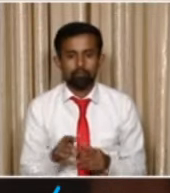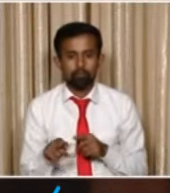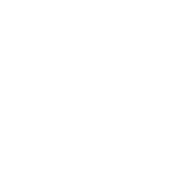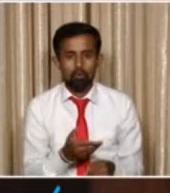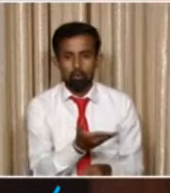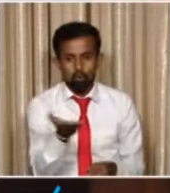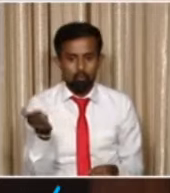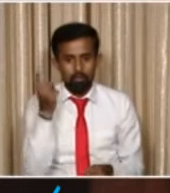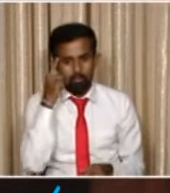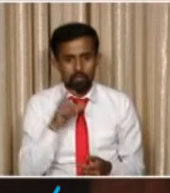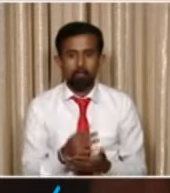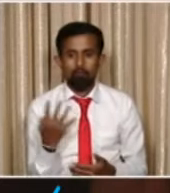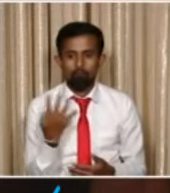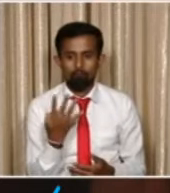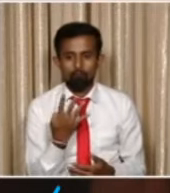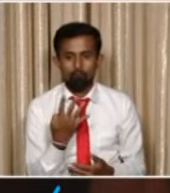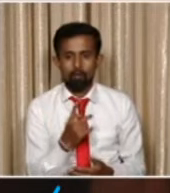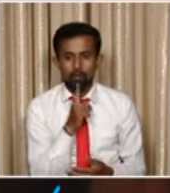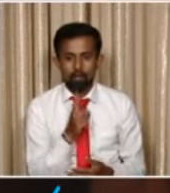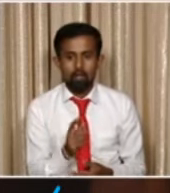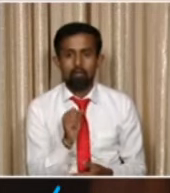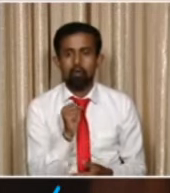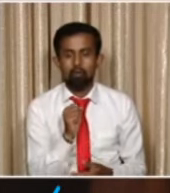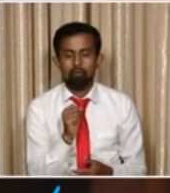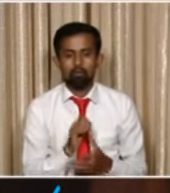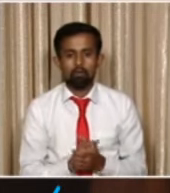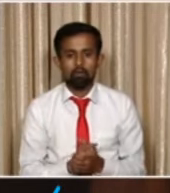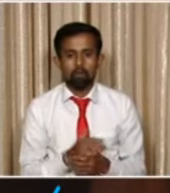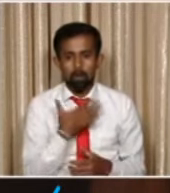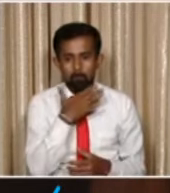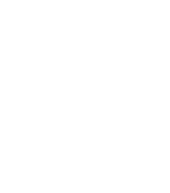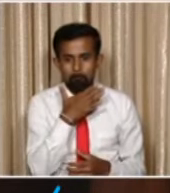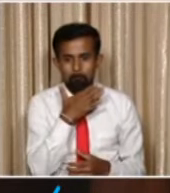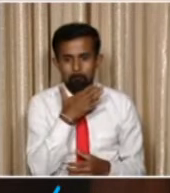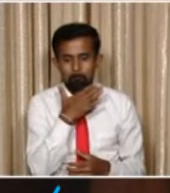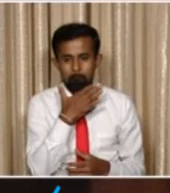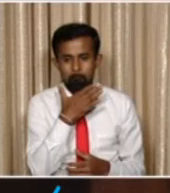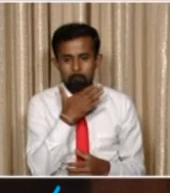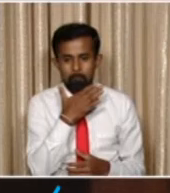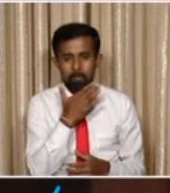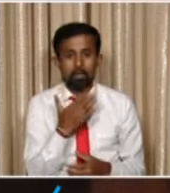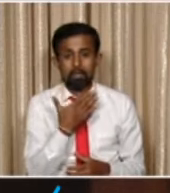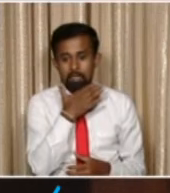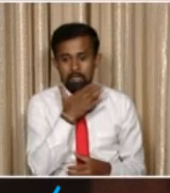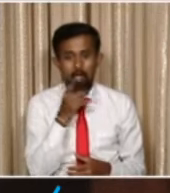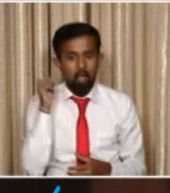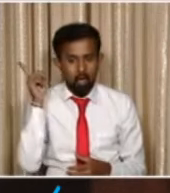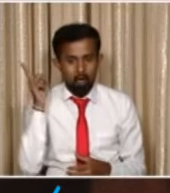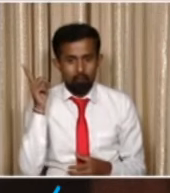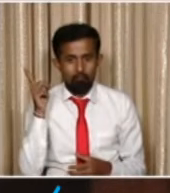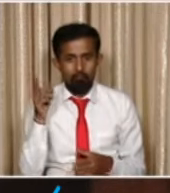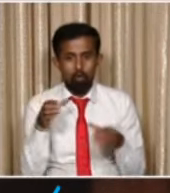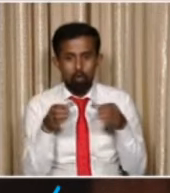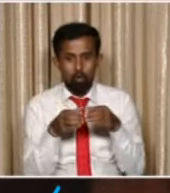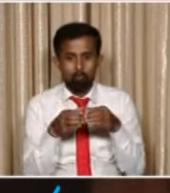சணல் போல் நிறுவனம் என்பது என்ன? இது பிரித்தானியாவை மையமாக கொண்டு இயங்கினாலும் கூட, இதை யாரால் நடத்தப்படுது? ஒரு வெள்ளைக்காரர்